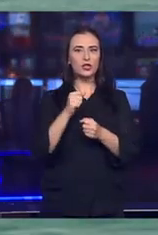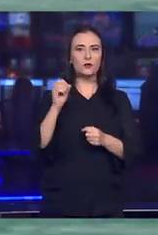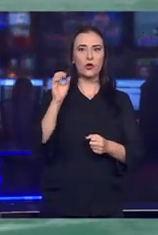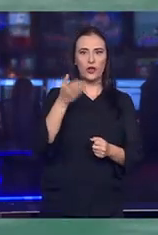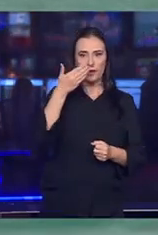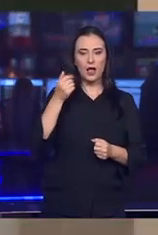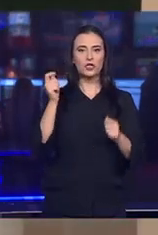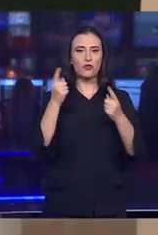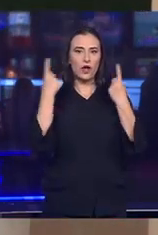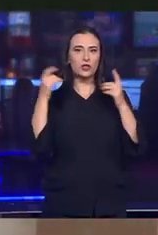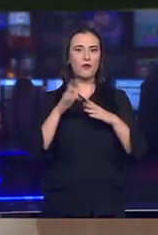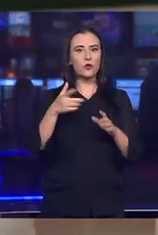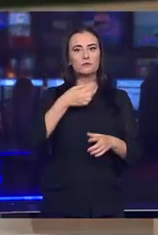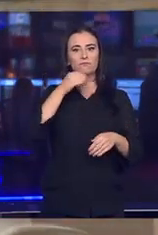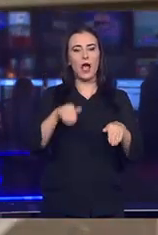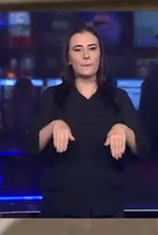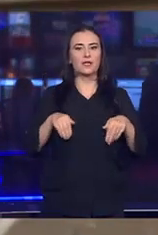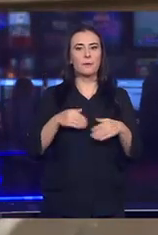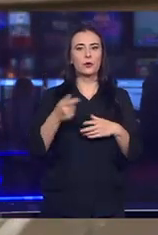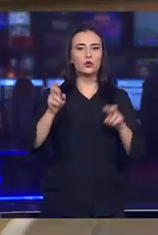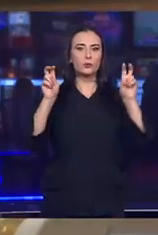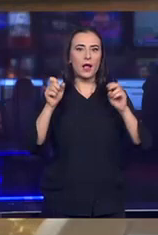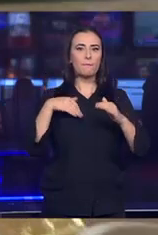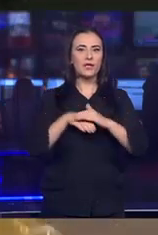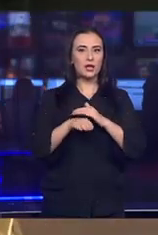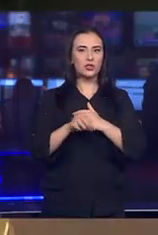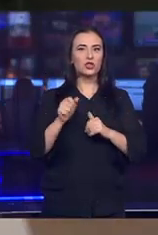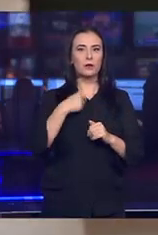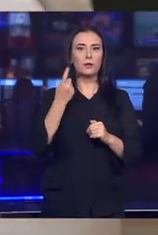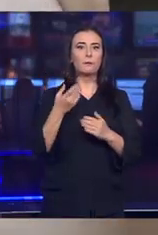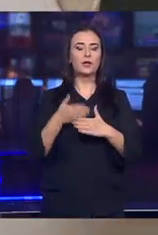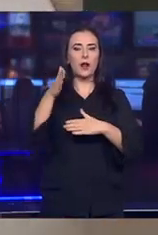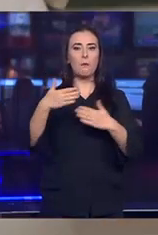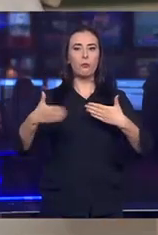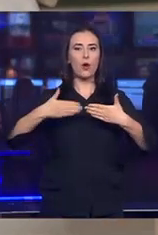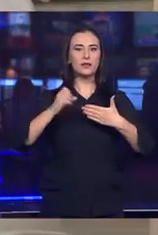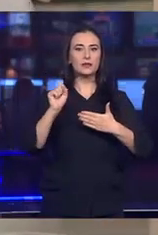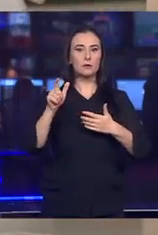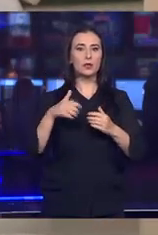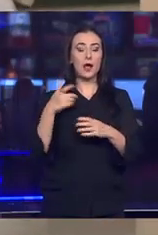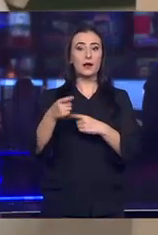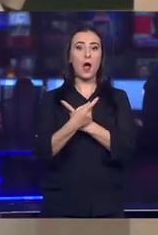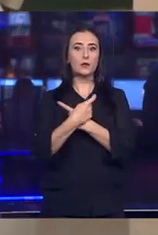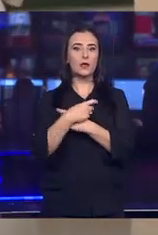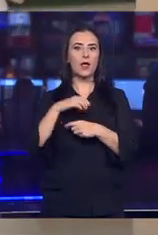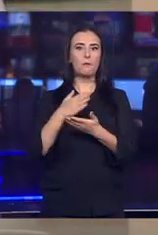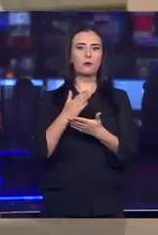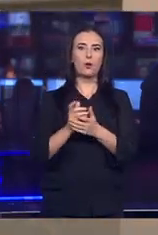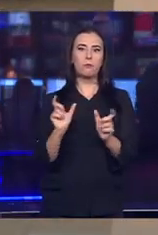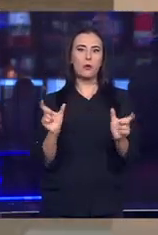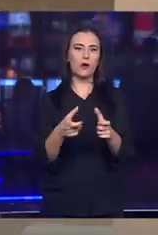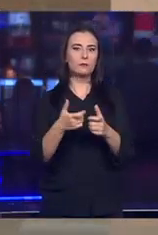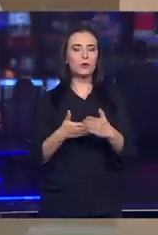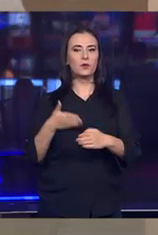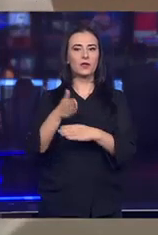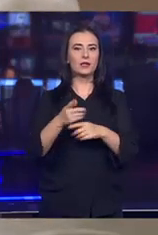Slovacia s-au abținut. De altfel, subiectul migrației este și cel care ne ține la poarta Schengen și cu care Austria ne tot blochează intrarea în